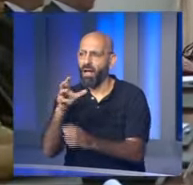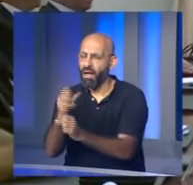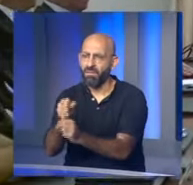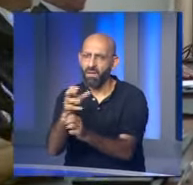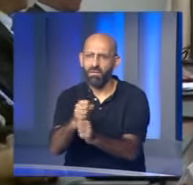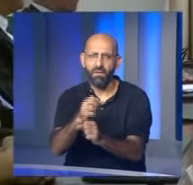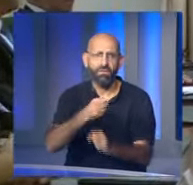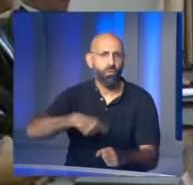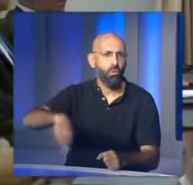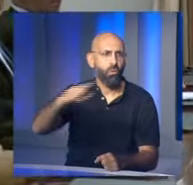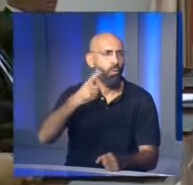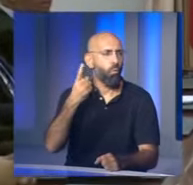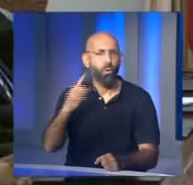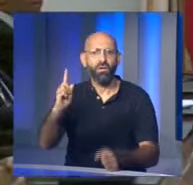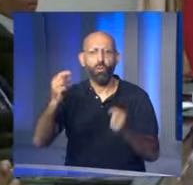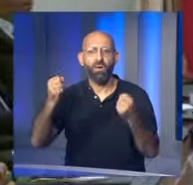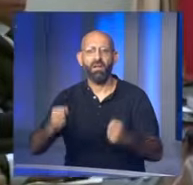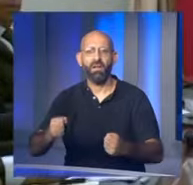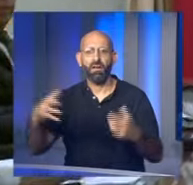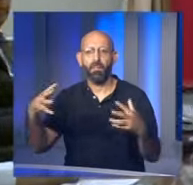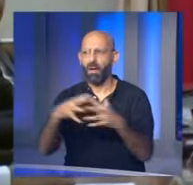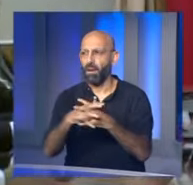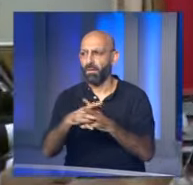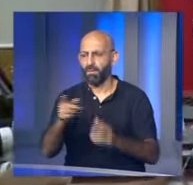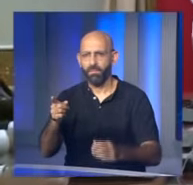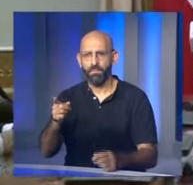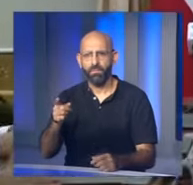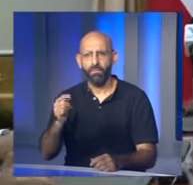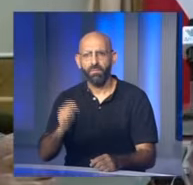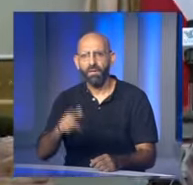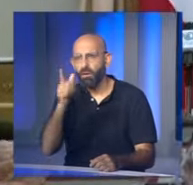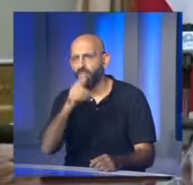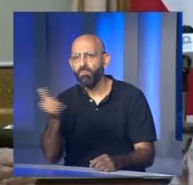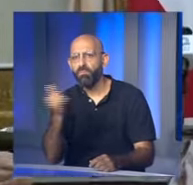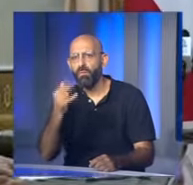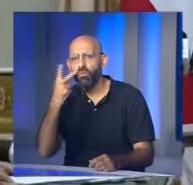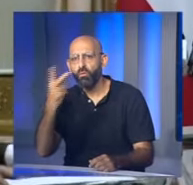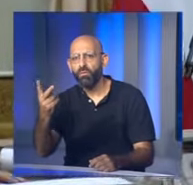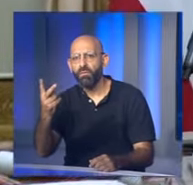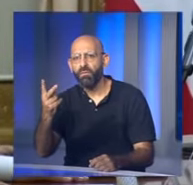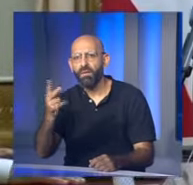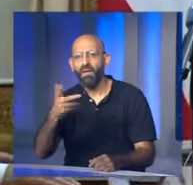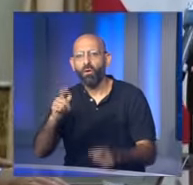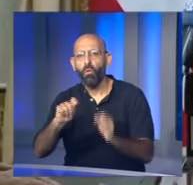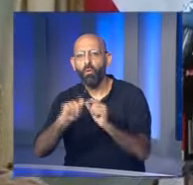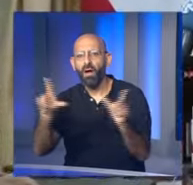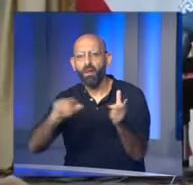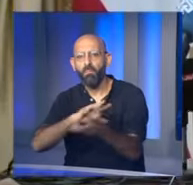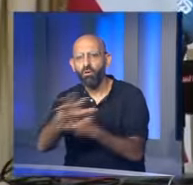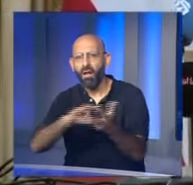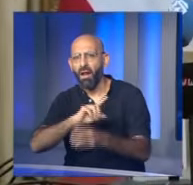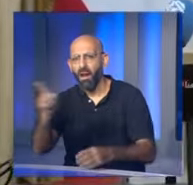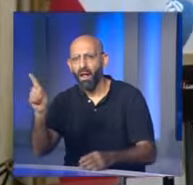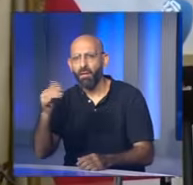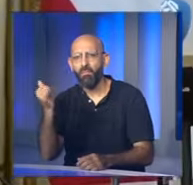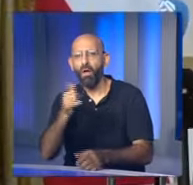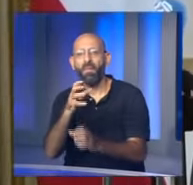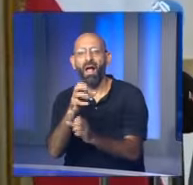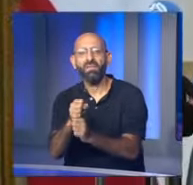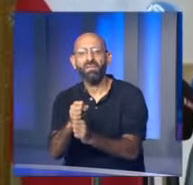بدنا نحافظ اكثر واكثر على الوحده الوطنيه على التماسك الوطني وبالتالي ما رح نخلي اي مجال